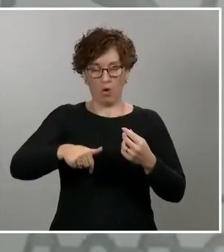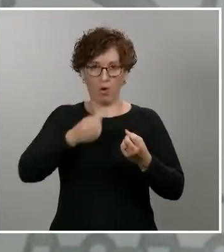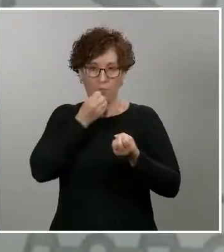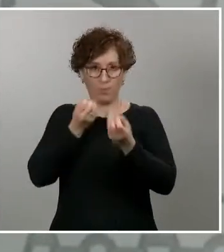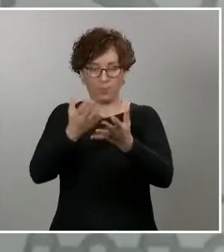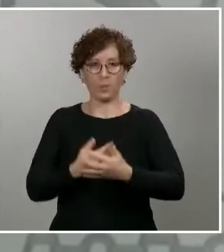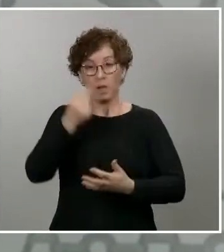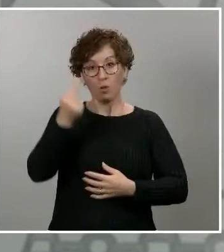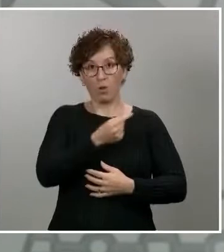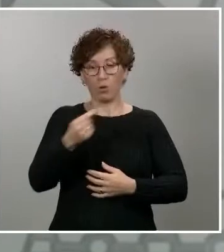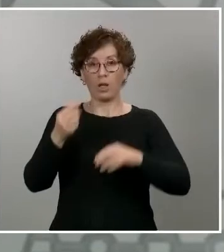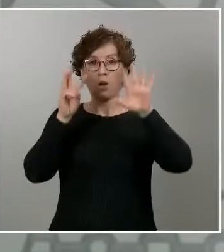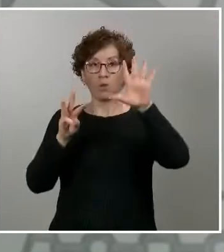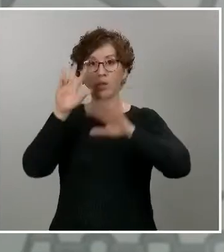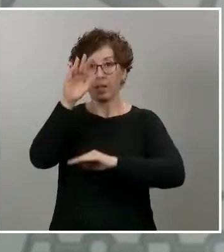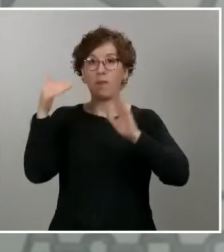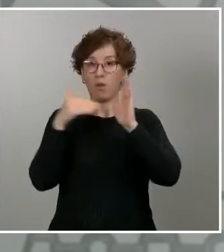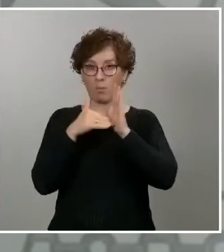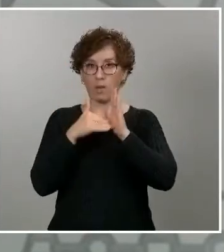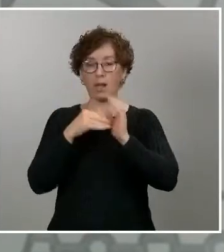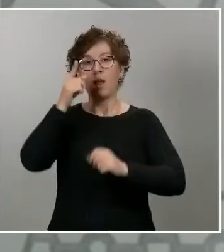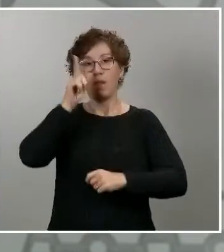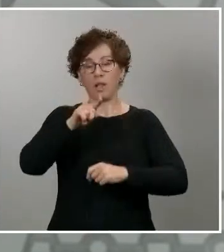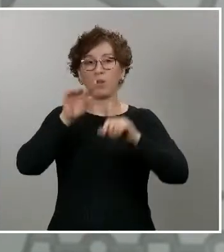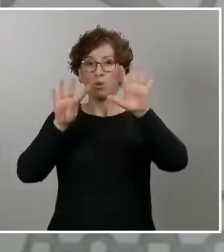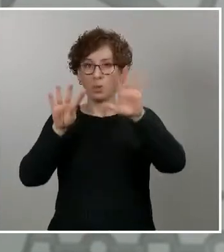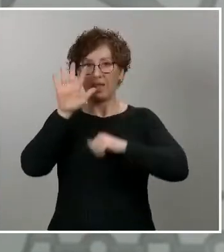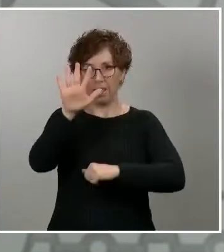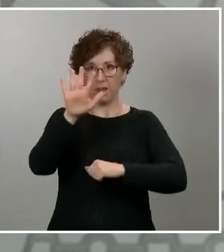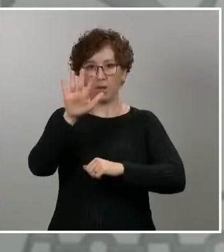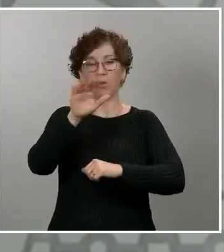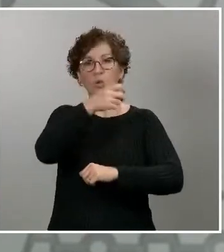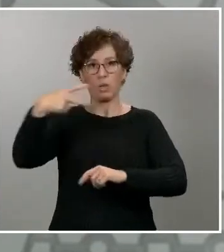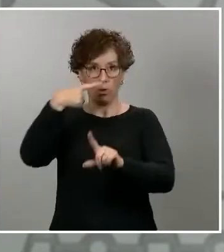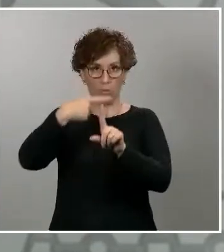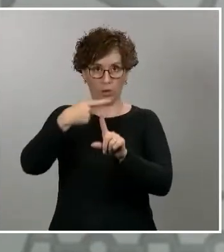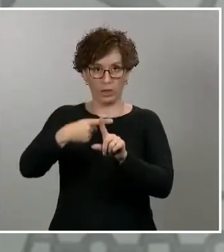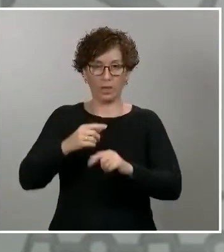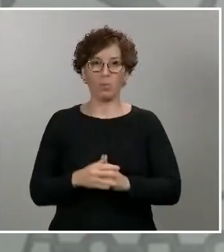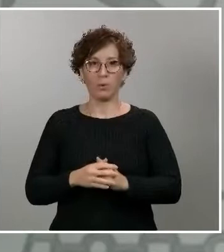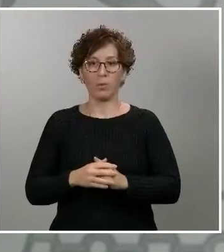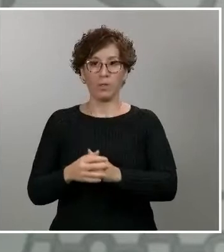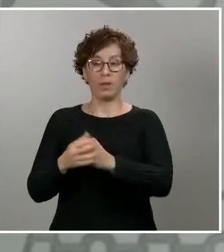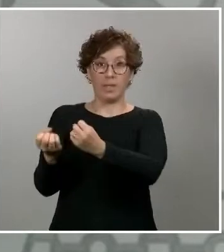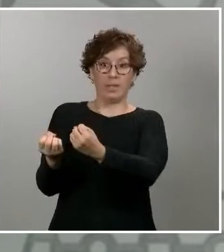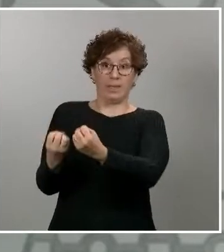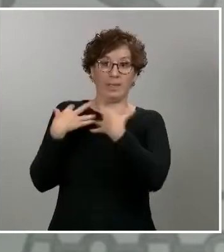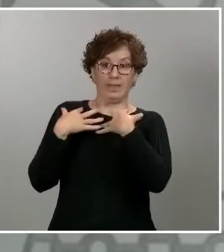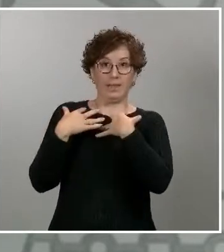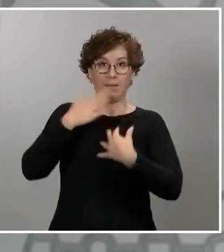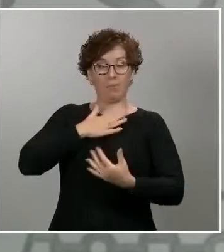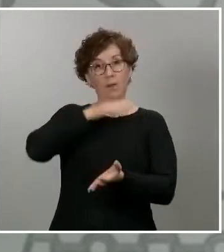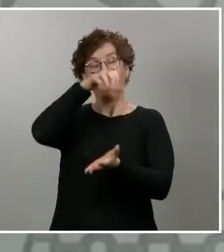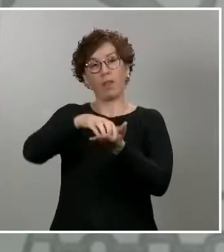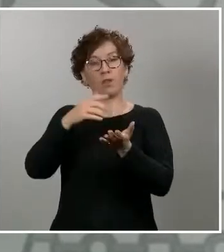són 85.195 casos positius notificats al Centre de Coordinació d